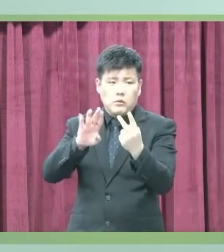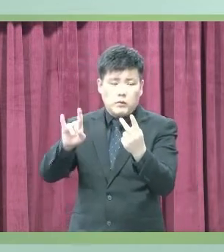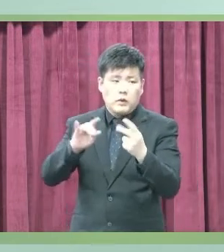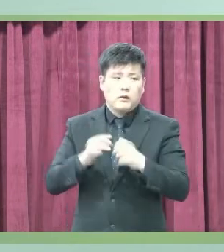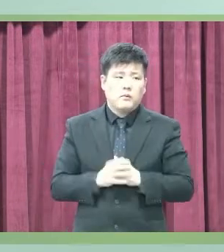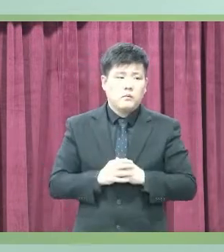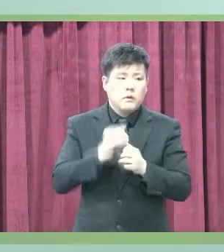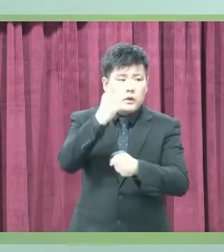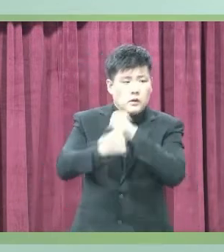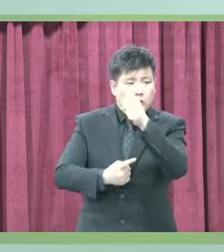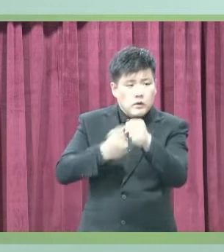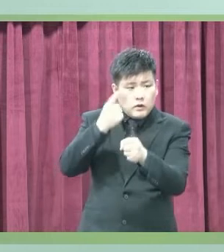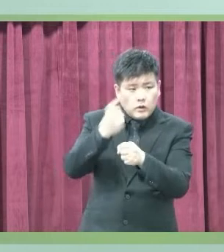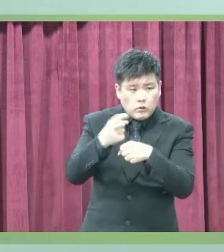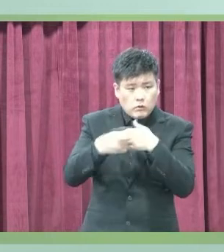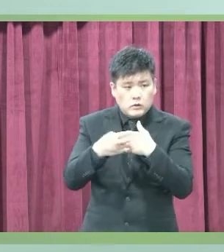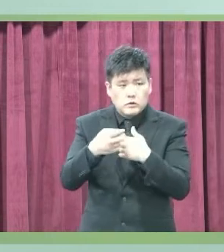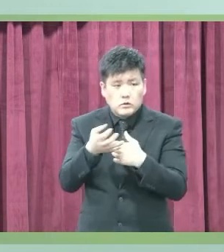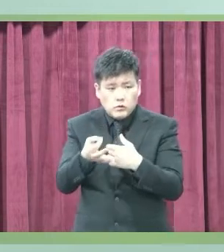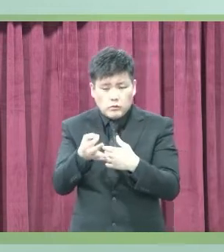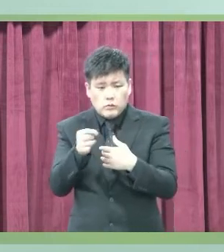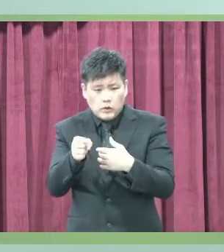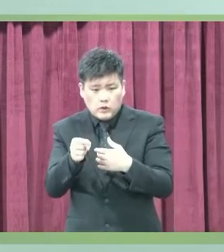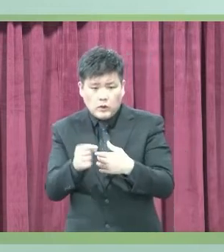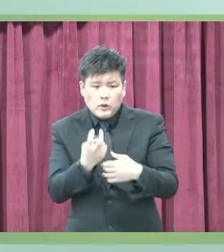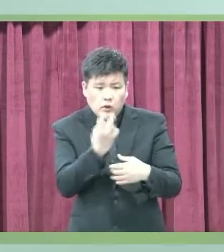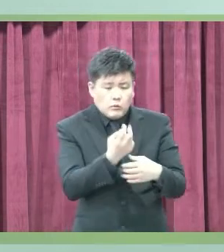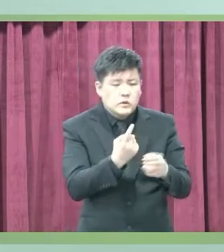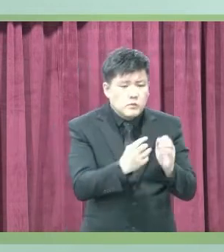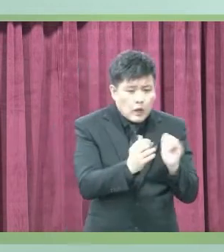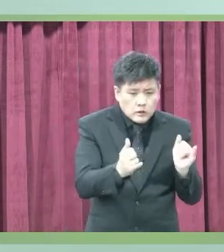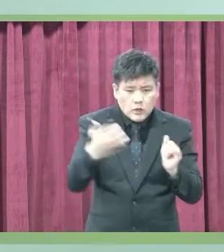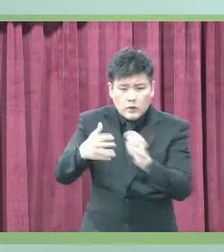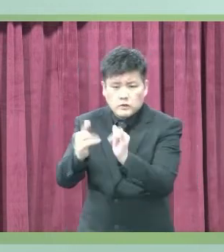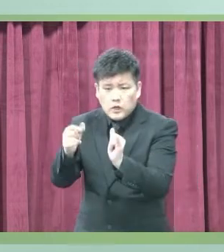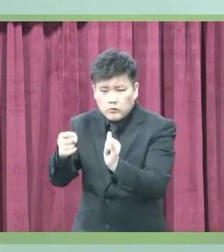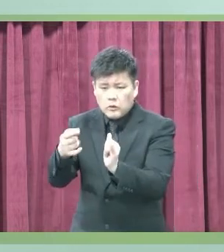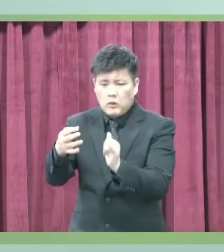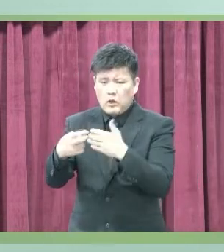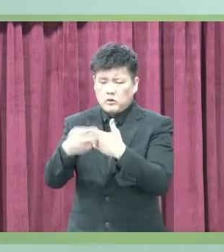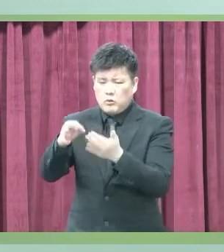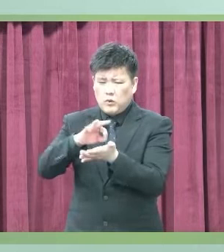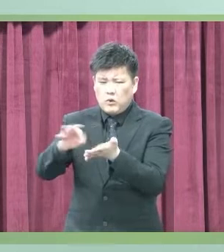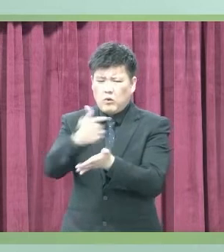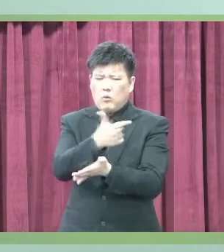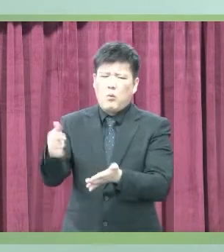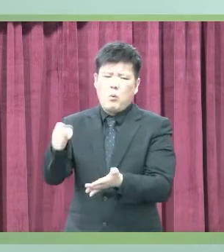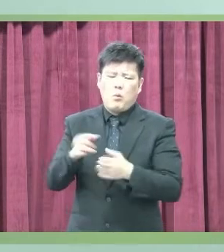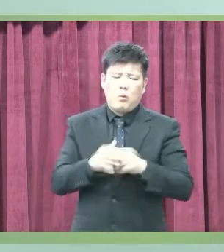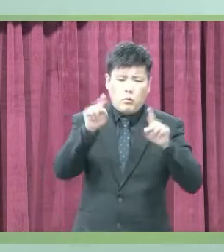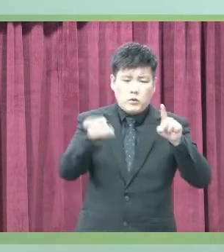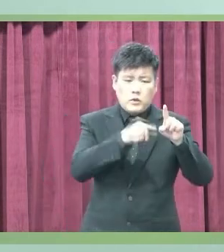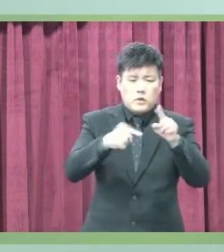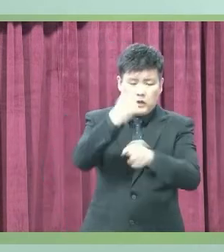진료비는 789.8만 원으로 검진 수검자보다 2배 높습니다. 장애인 전체 검진 미수검자 1인당